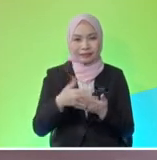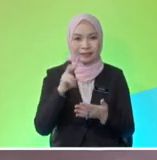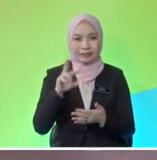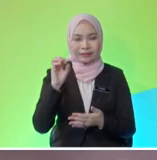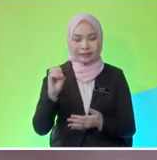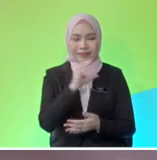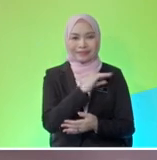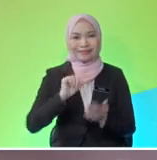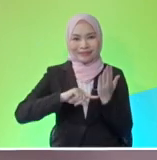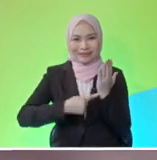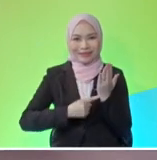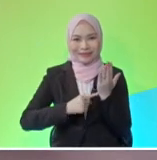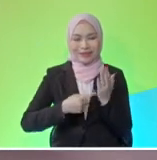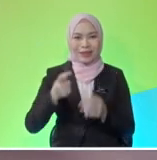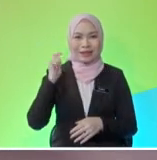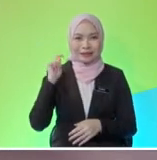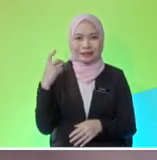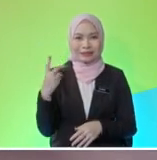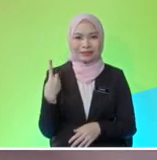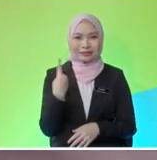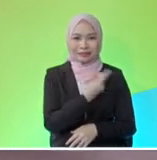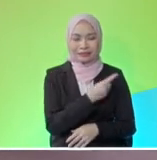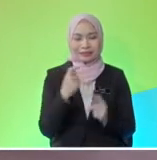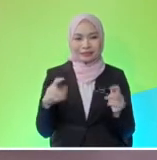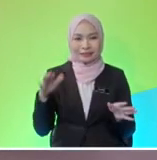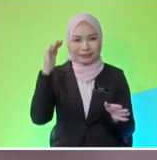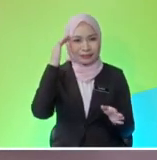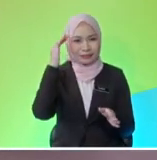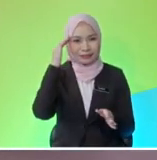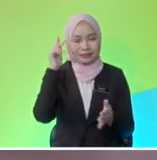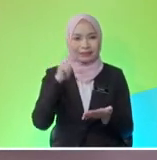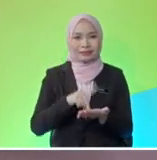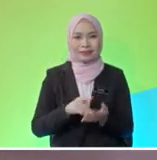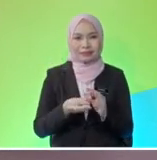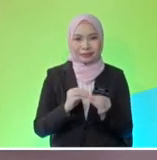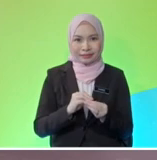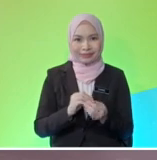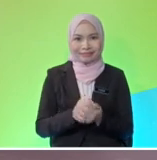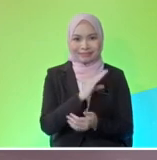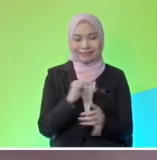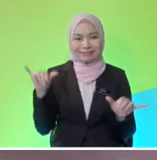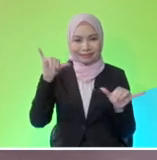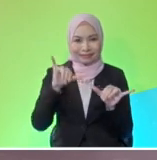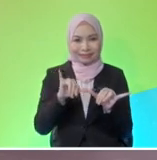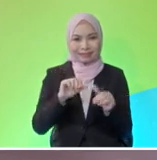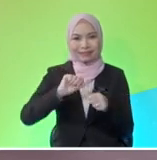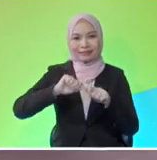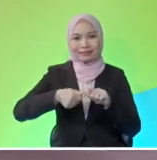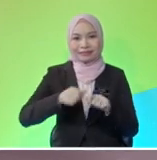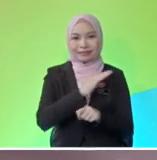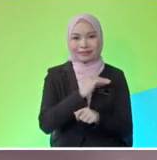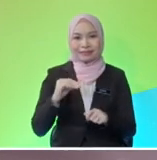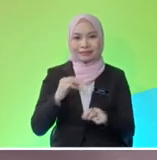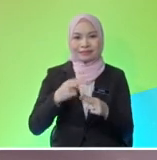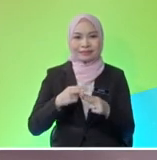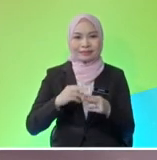dah menyebut dan mengecam nombor 1 hingga 20. Kemudian kita dah padankan angka dengan nama nombor dan kita dah